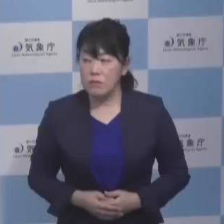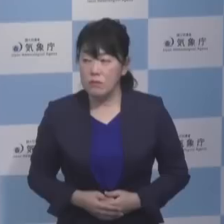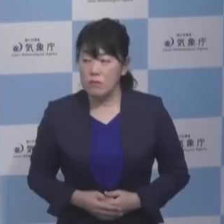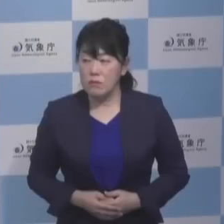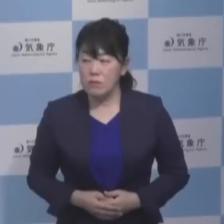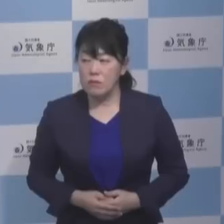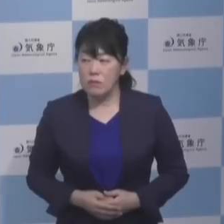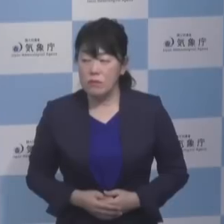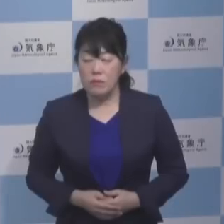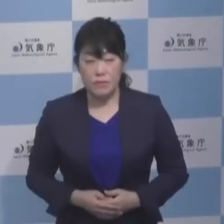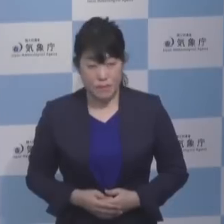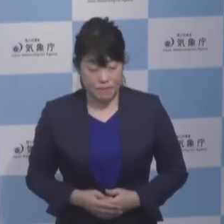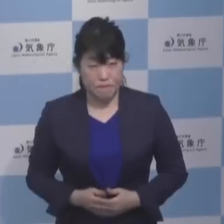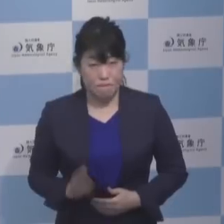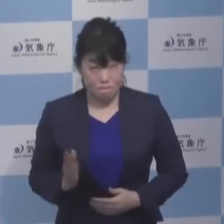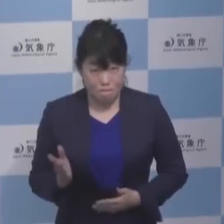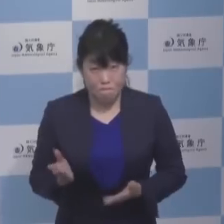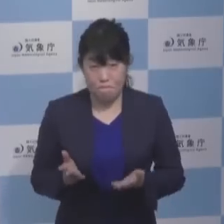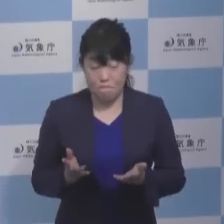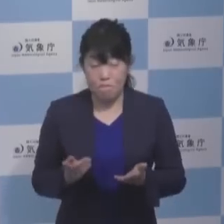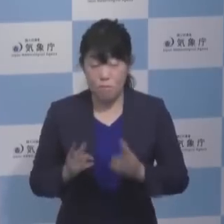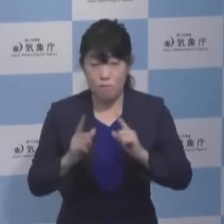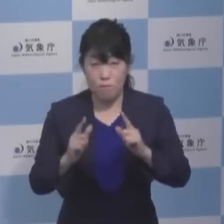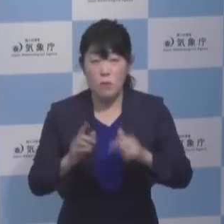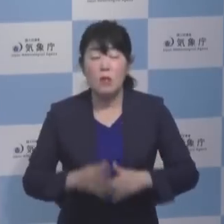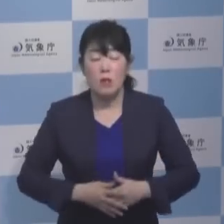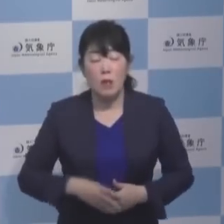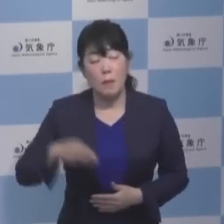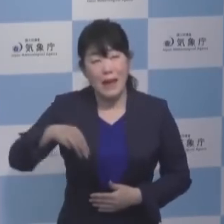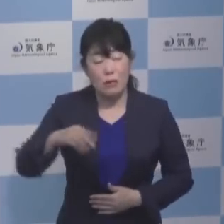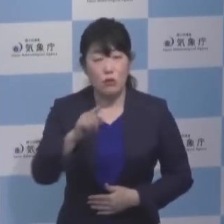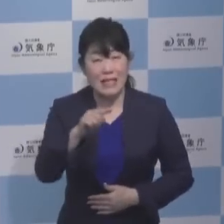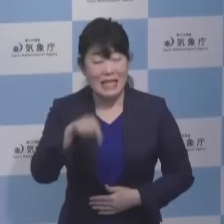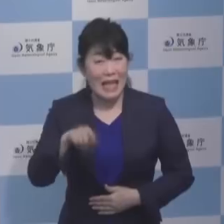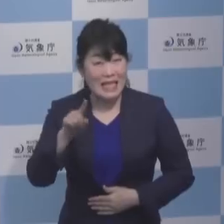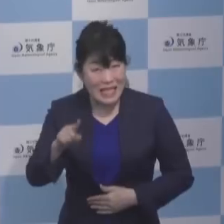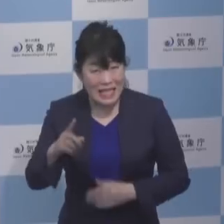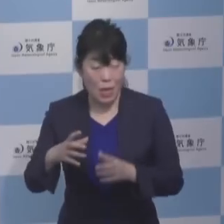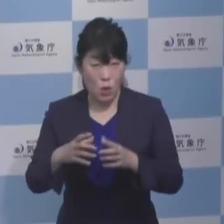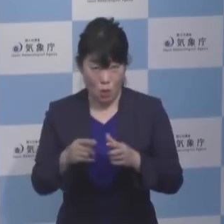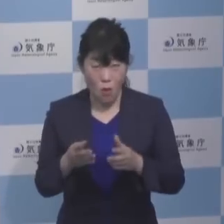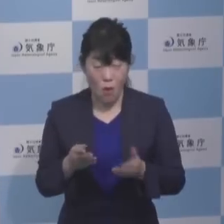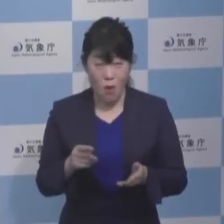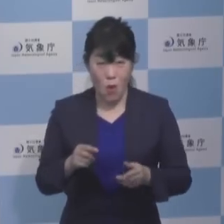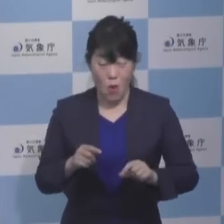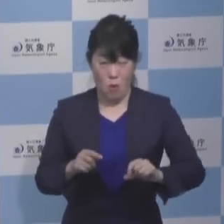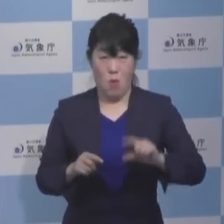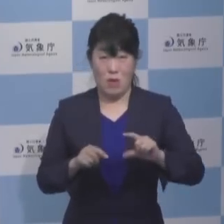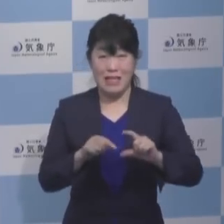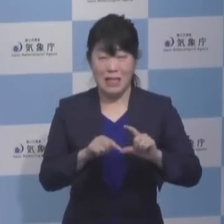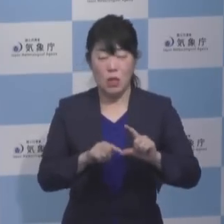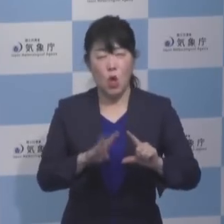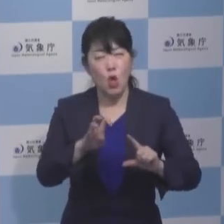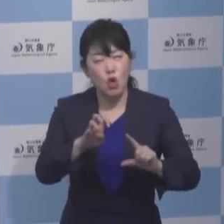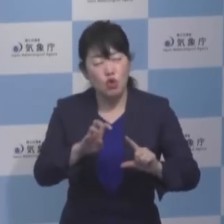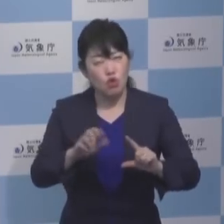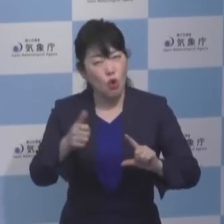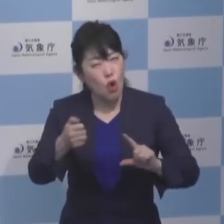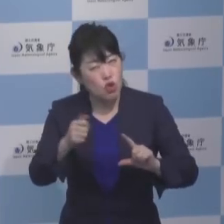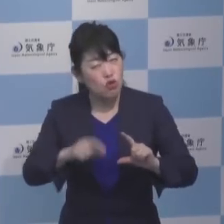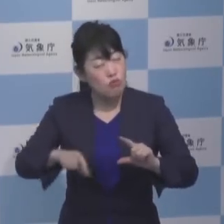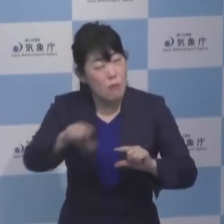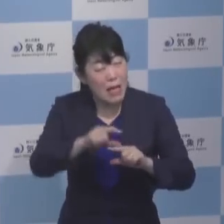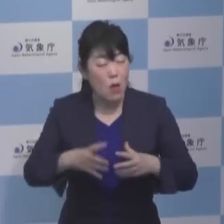ごめんなさい、じゃあそちらから。 はい、今回マグニチュードが 1.1 大きいということですので、だいたい40から50倍の大きさにな